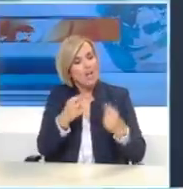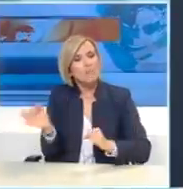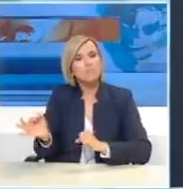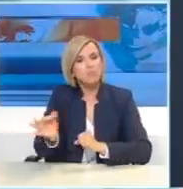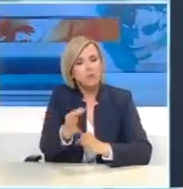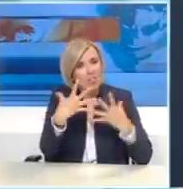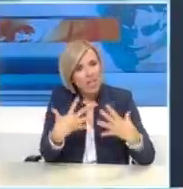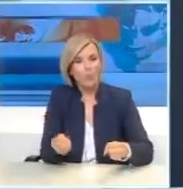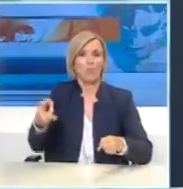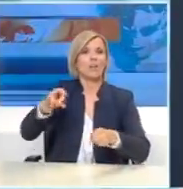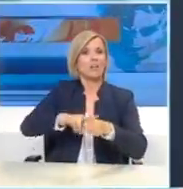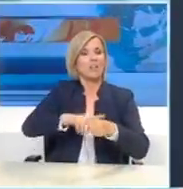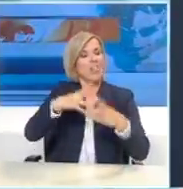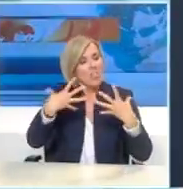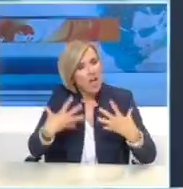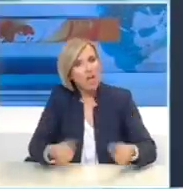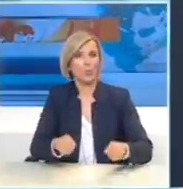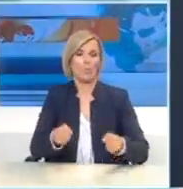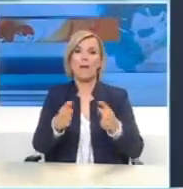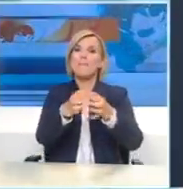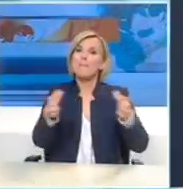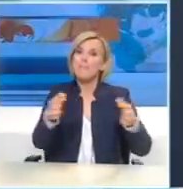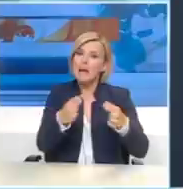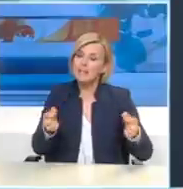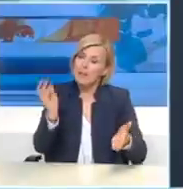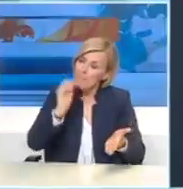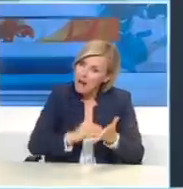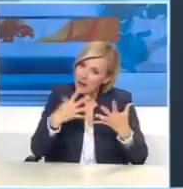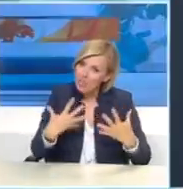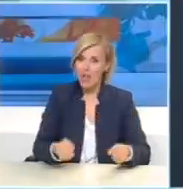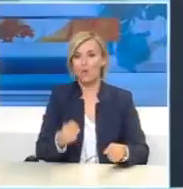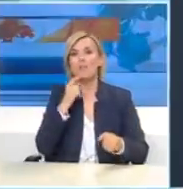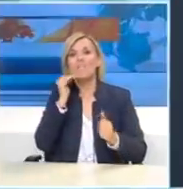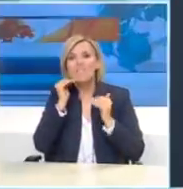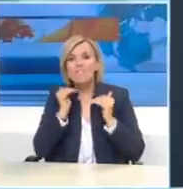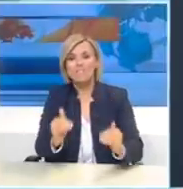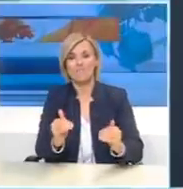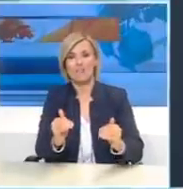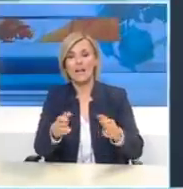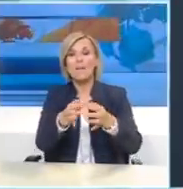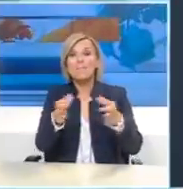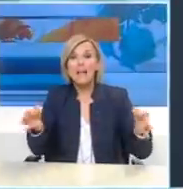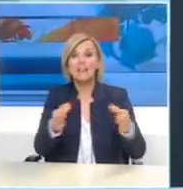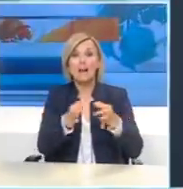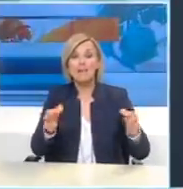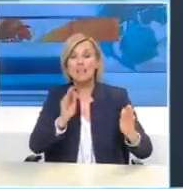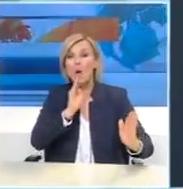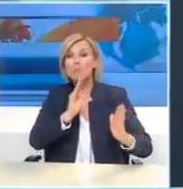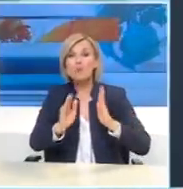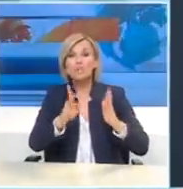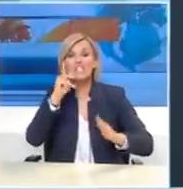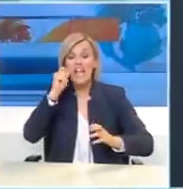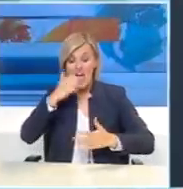Θα υπάρχουν εστίες αναζωπήρωσης. Μέτρα υγιεινής που τηρούμε τώρα θα συνεχίσουμε να τα τηρούμε για πολύ καιρό και θα